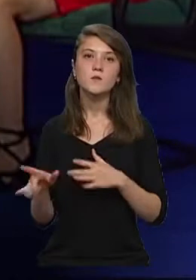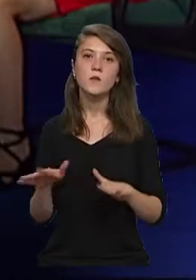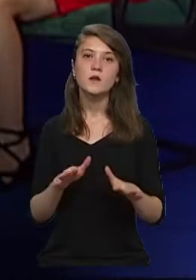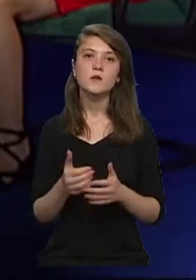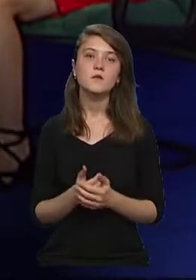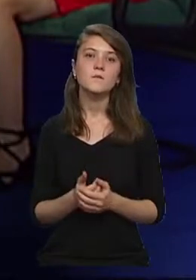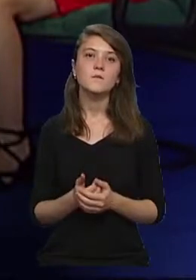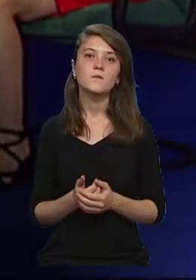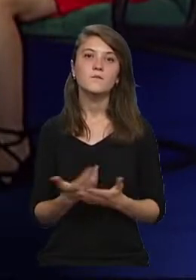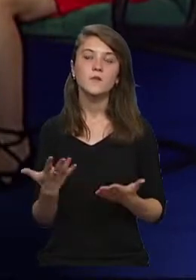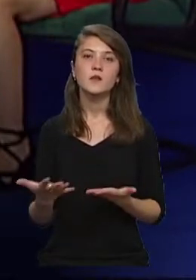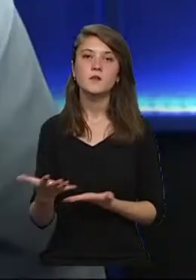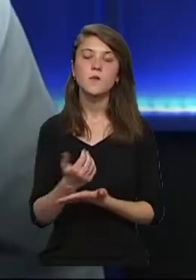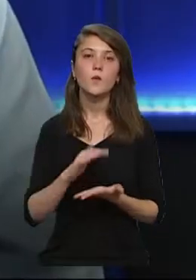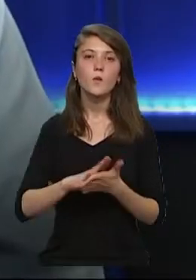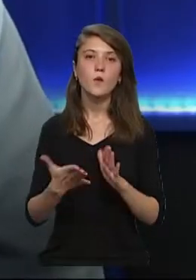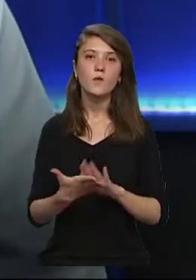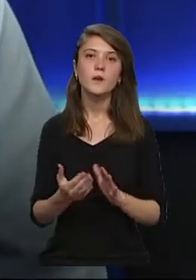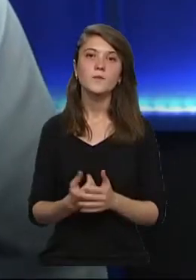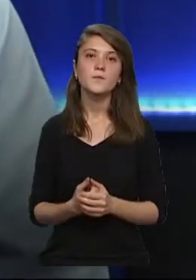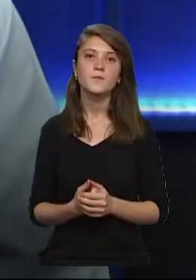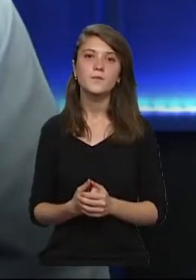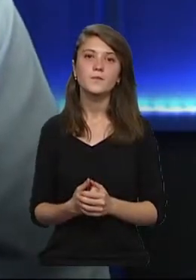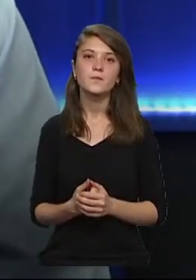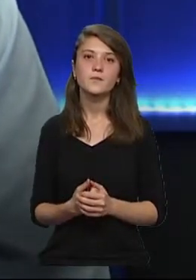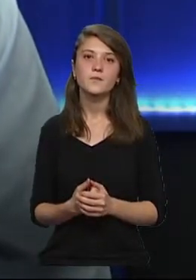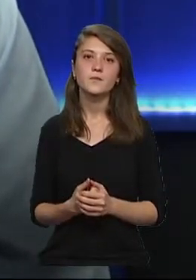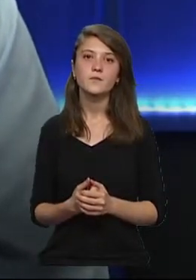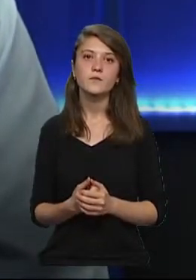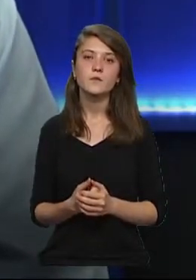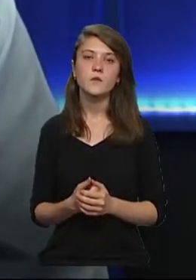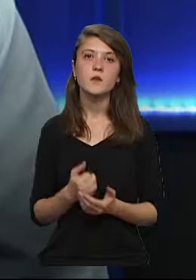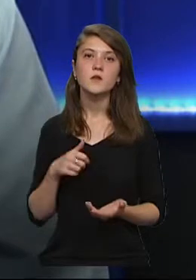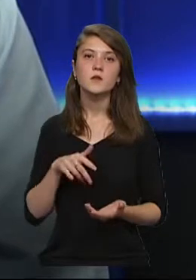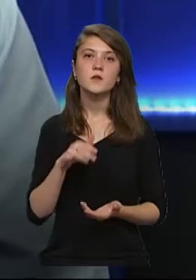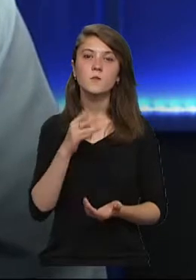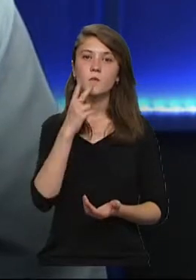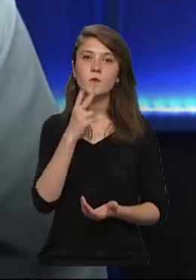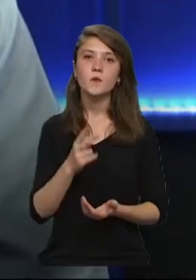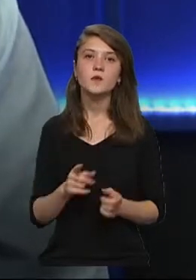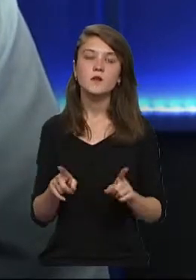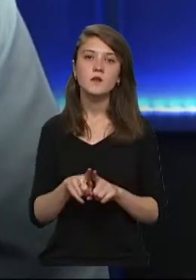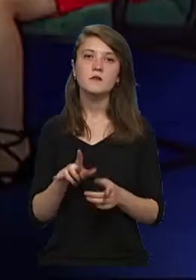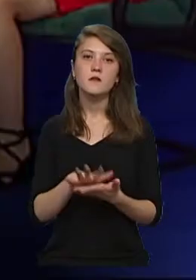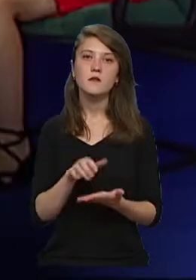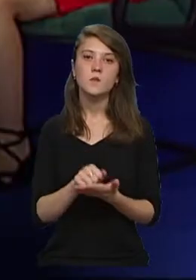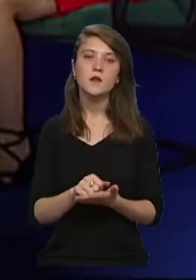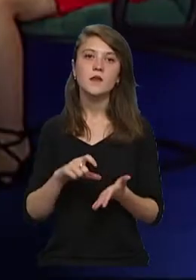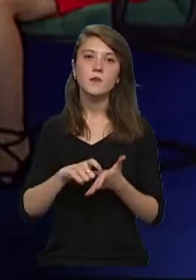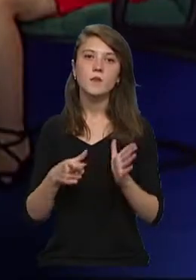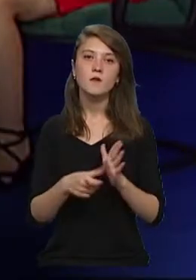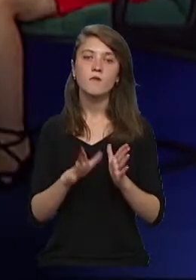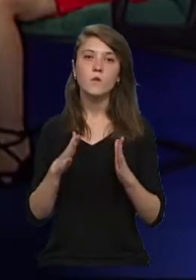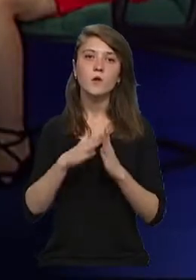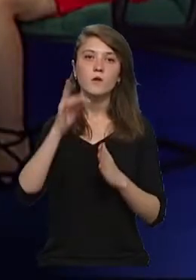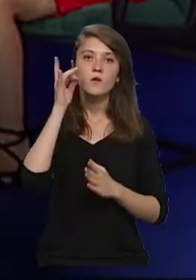селі Хомутець, де зібралася молодь, і зайшов, а вони, бачу, таке занедбане кімната, одна у будинку